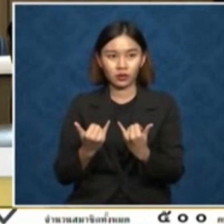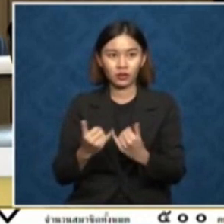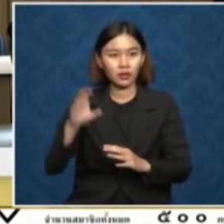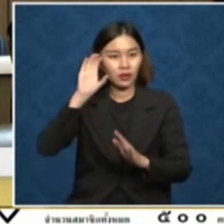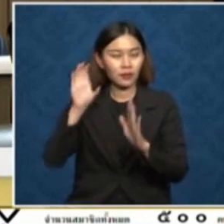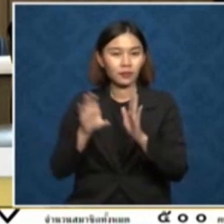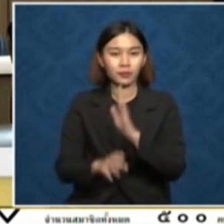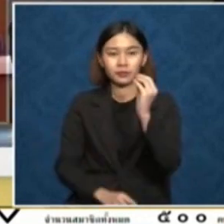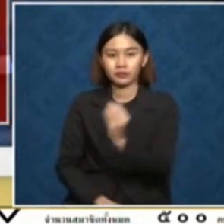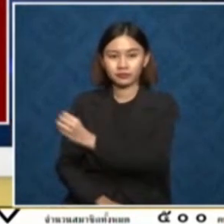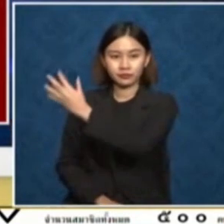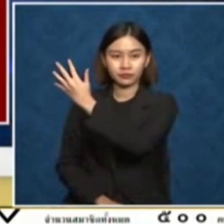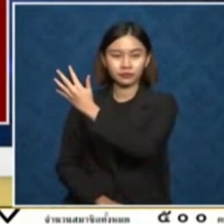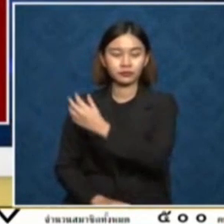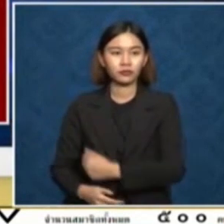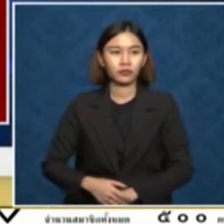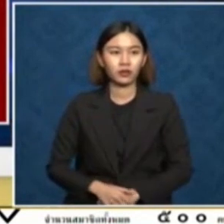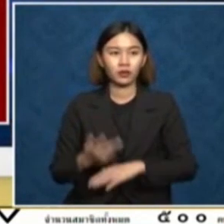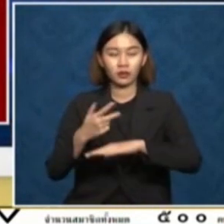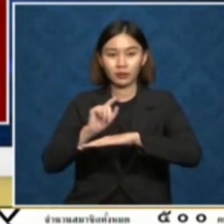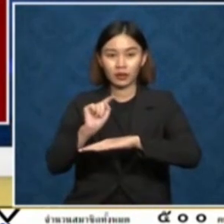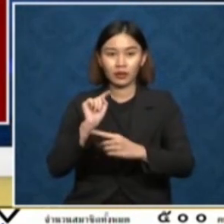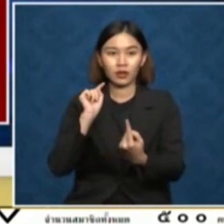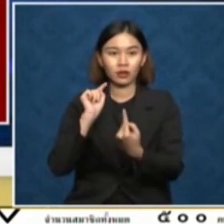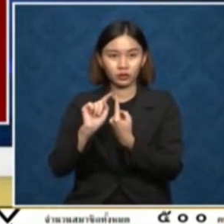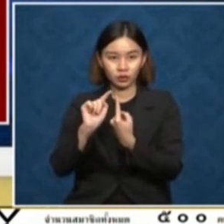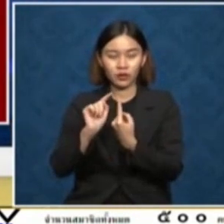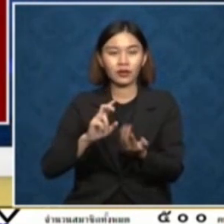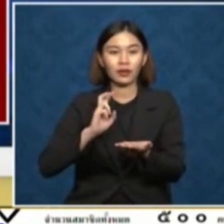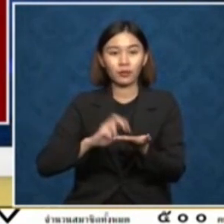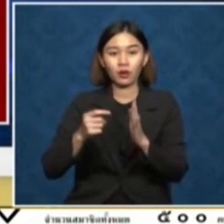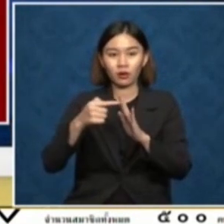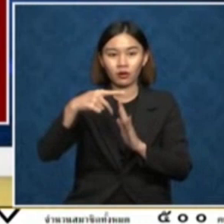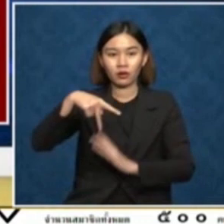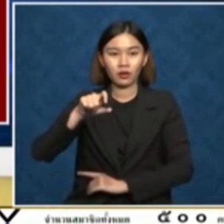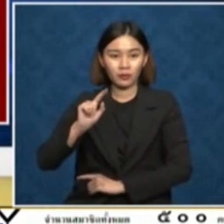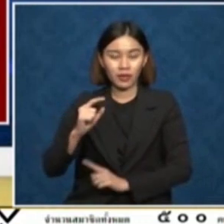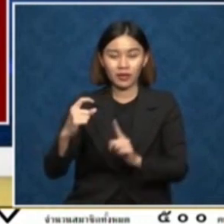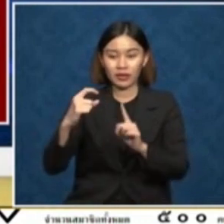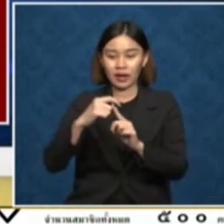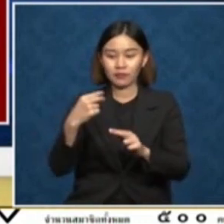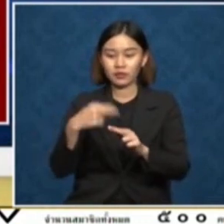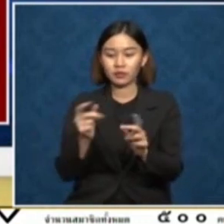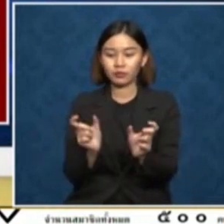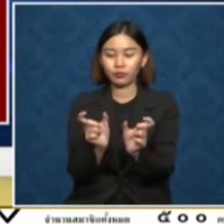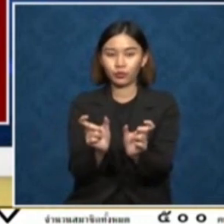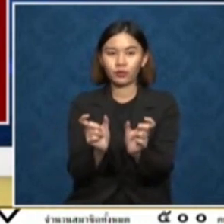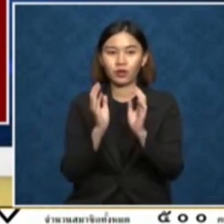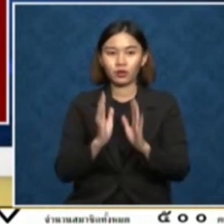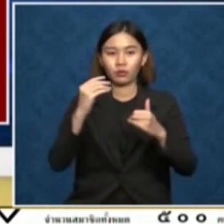ได้มีส่วนร่วมในการอภิปรายไปและกำลังอยู่ในขั้นพิจารณาของคณะกรรมการวิสามัญอยู่ณขณะ